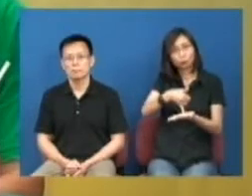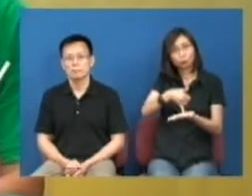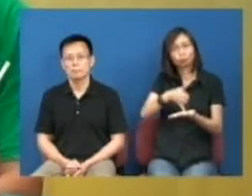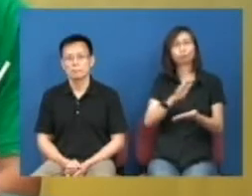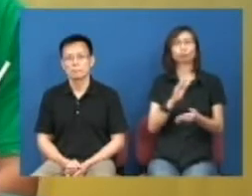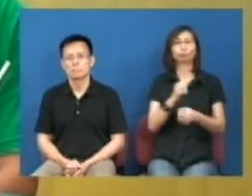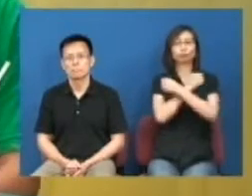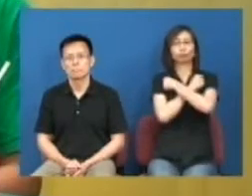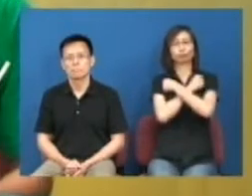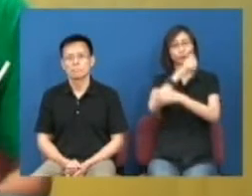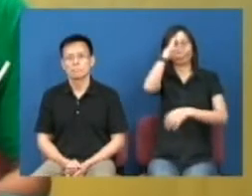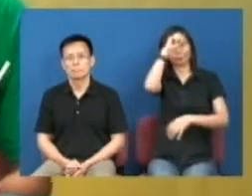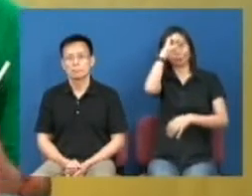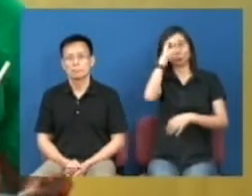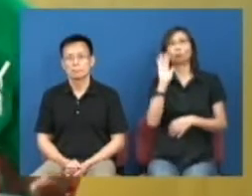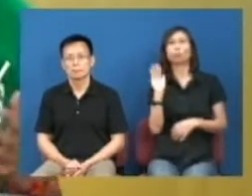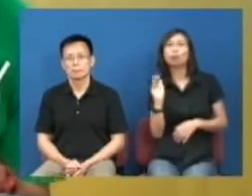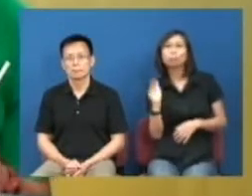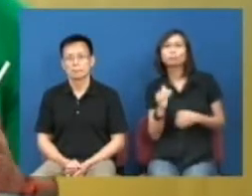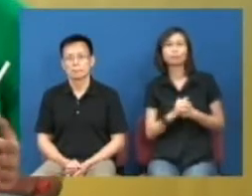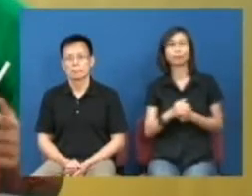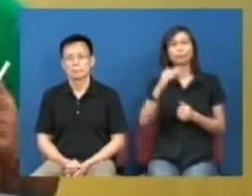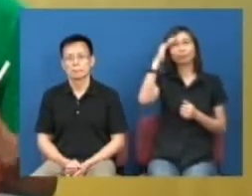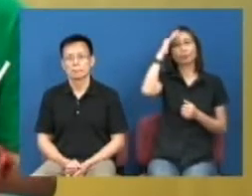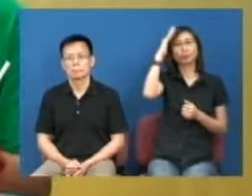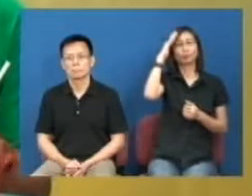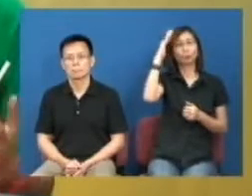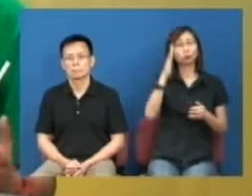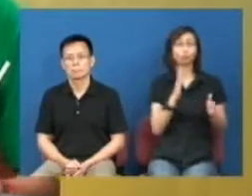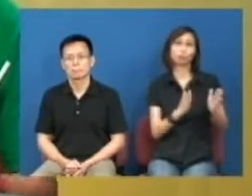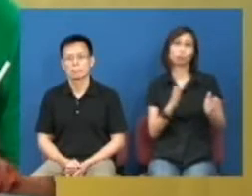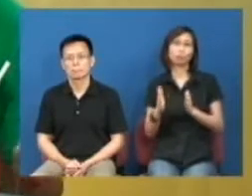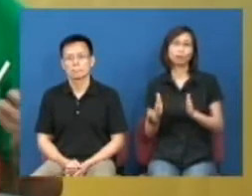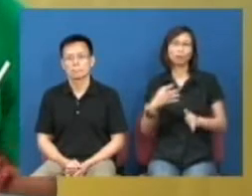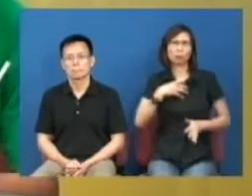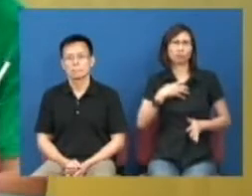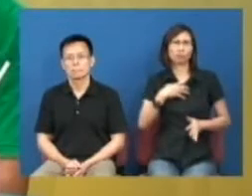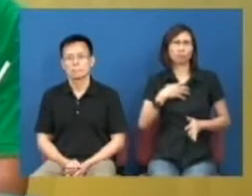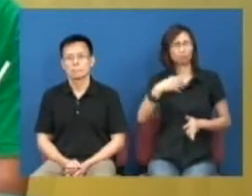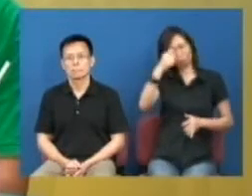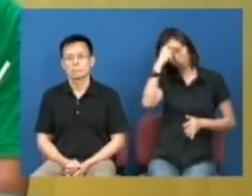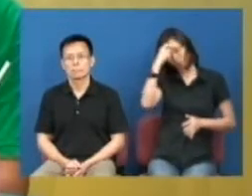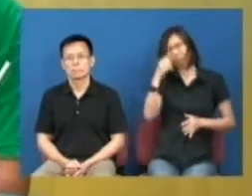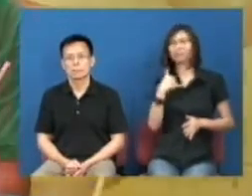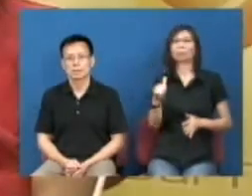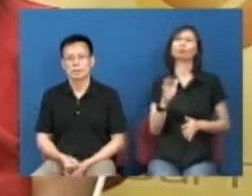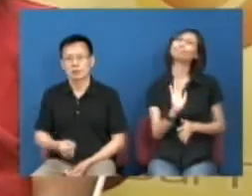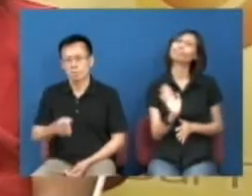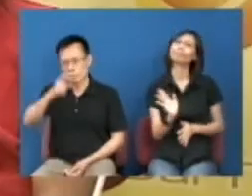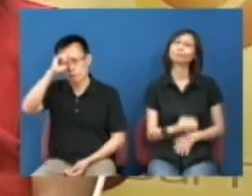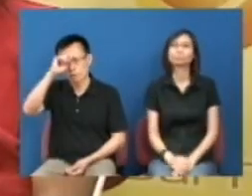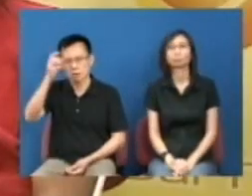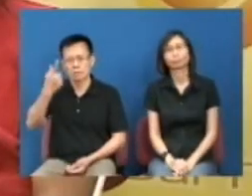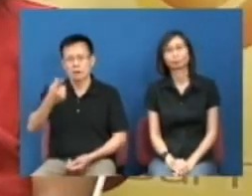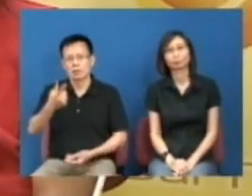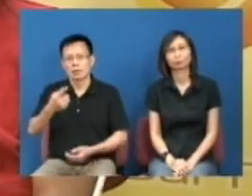壓力，而唔係就係話因為警方的安排而嚇到你，或者令到你覺得很麻煩，跟住走咗去。 係，我覺得其實支聯會要